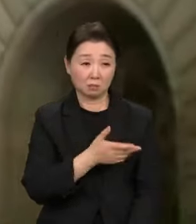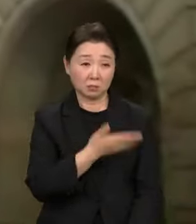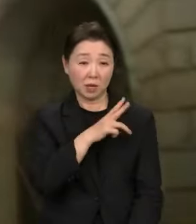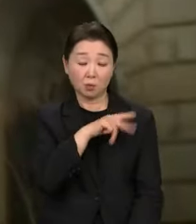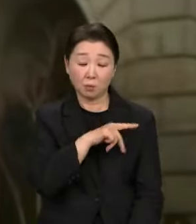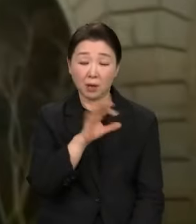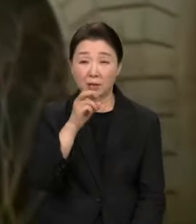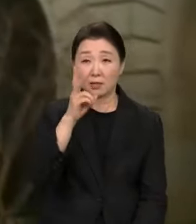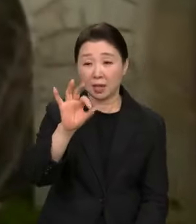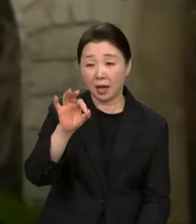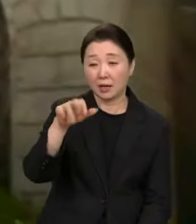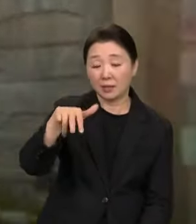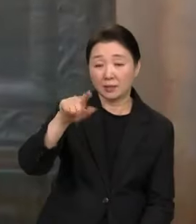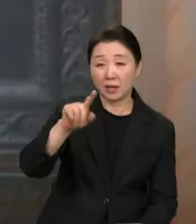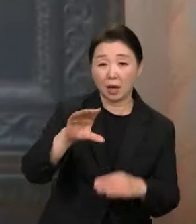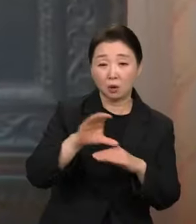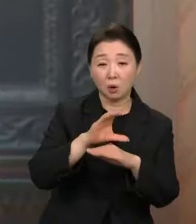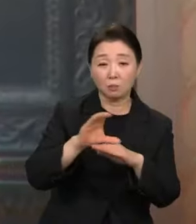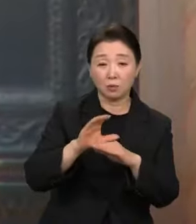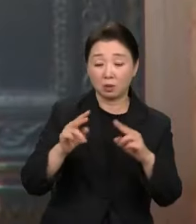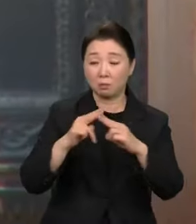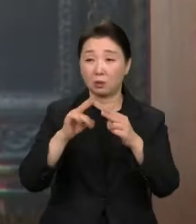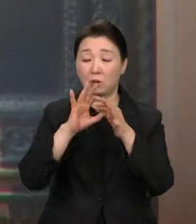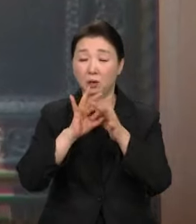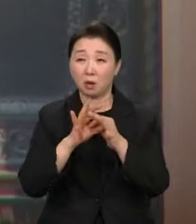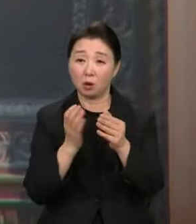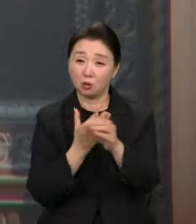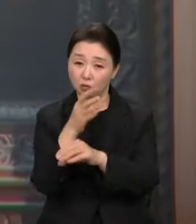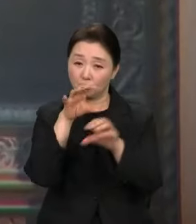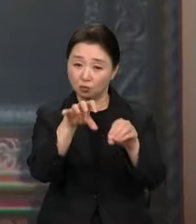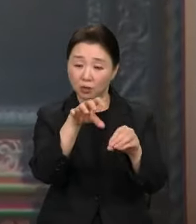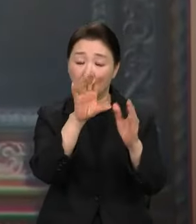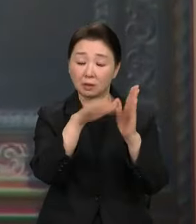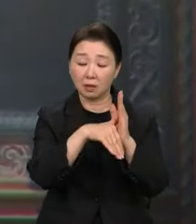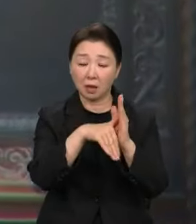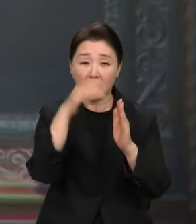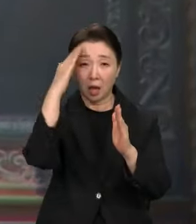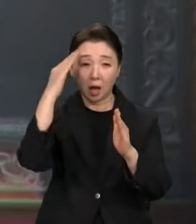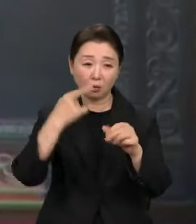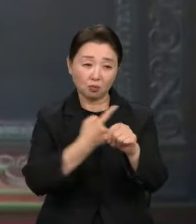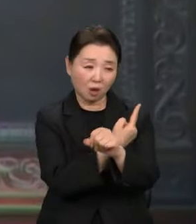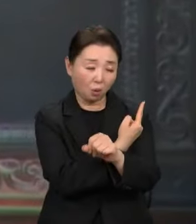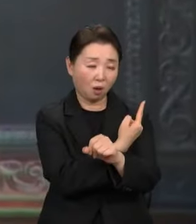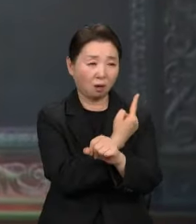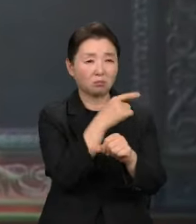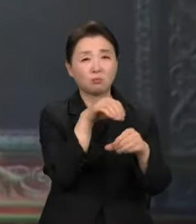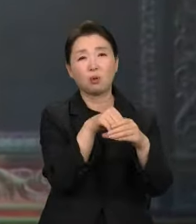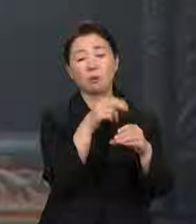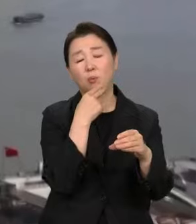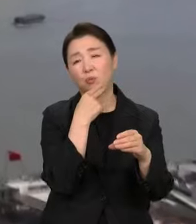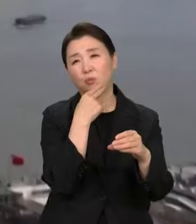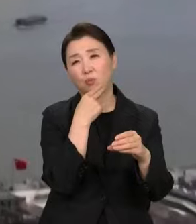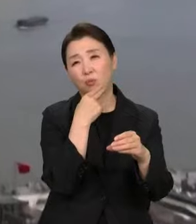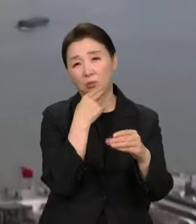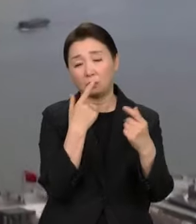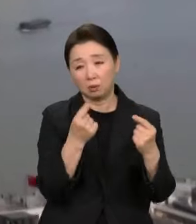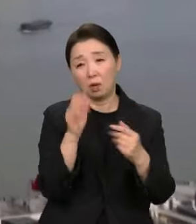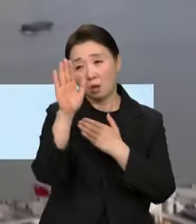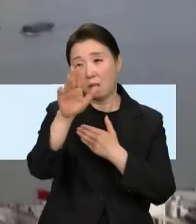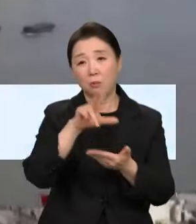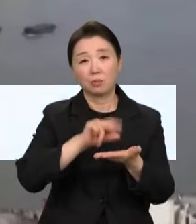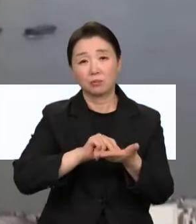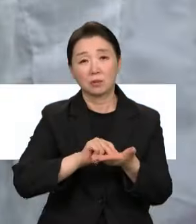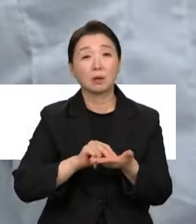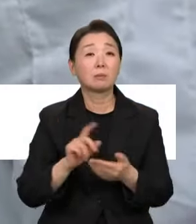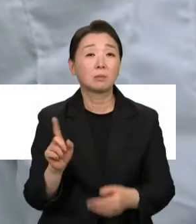컴퓨터, 첨단 반도체 관련 수출을 규제했을 때도 한국은 예외 국가에 들지 못했습니다. 앞으로가 더